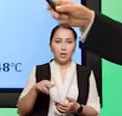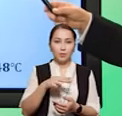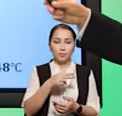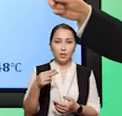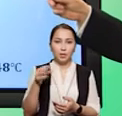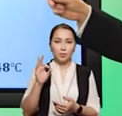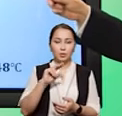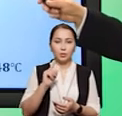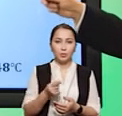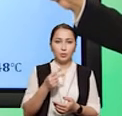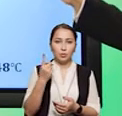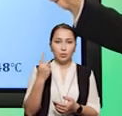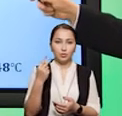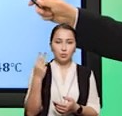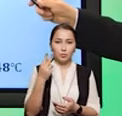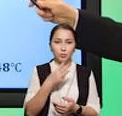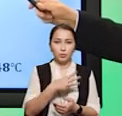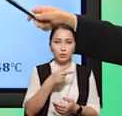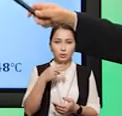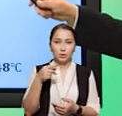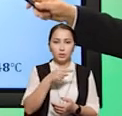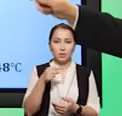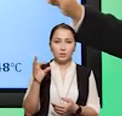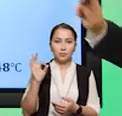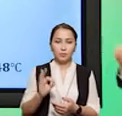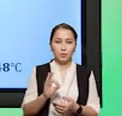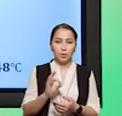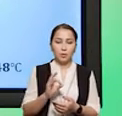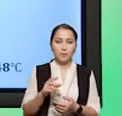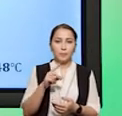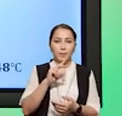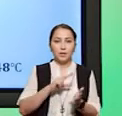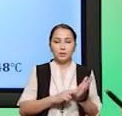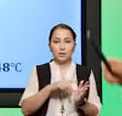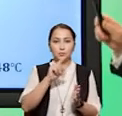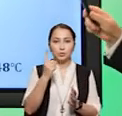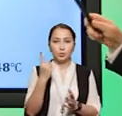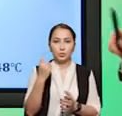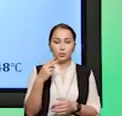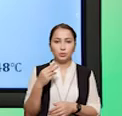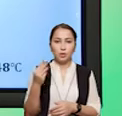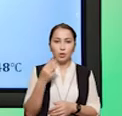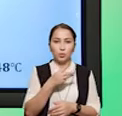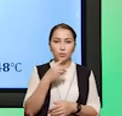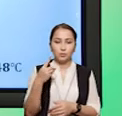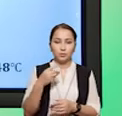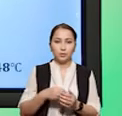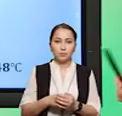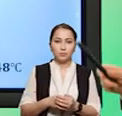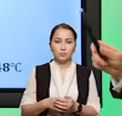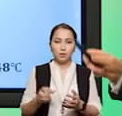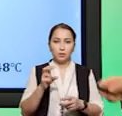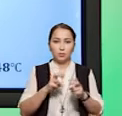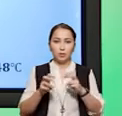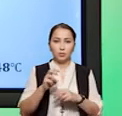barobar 0.32 kilogram taqsim mol, R barobar 8.31 joule taqsim kelvin molga.